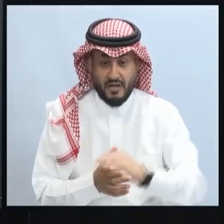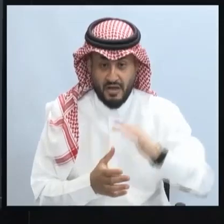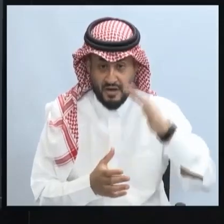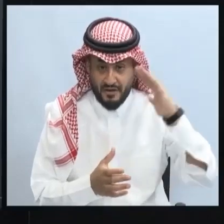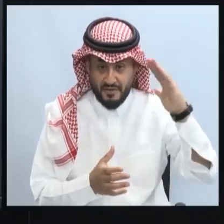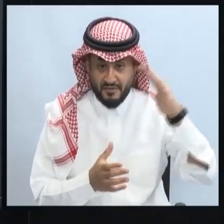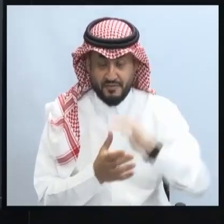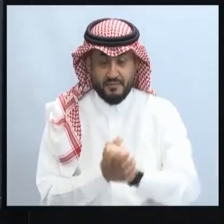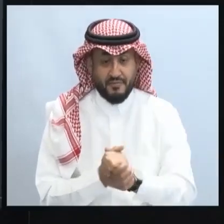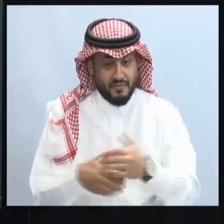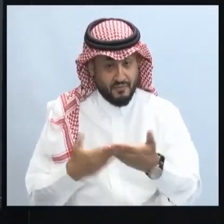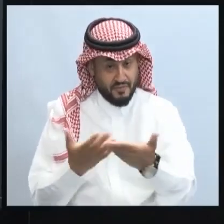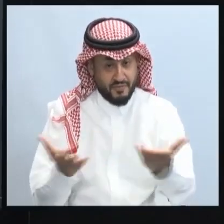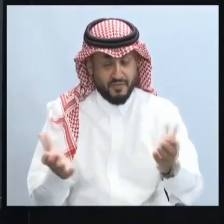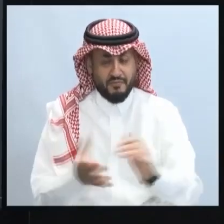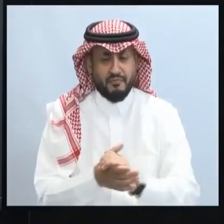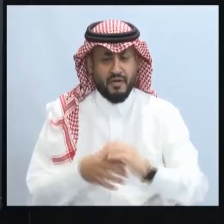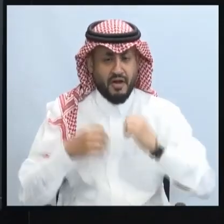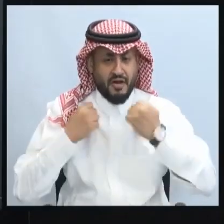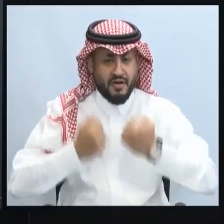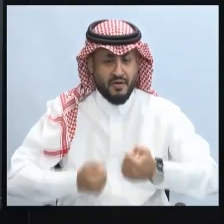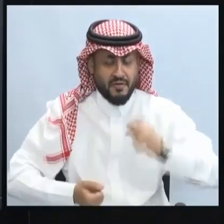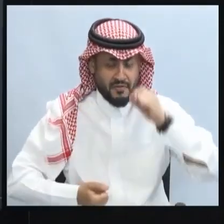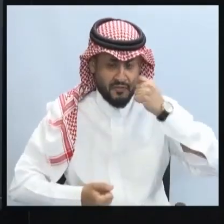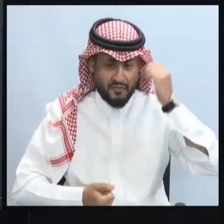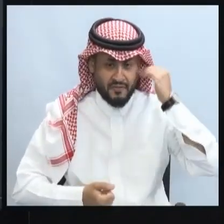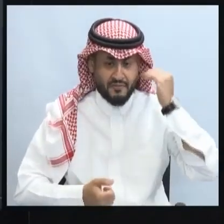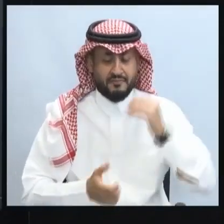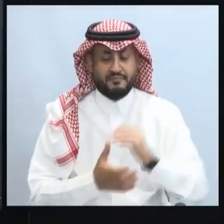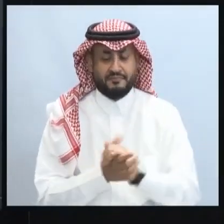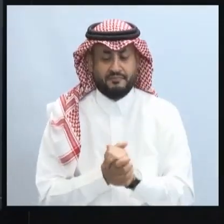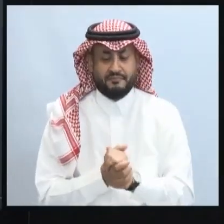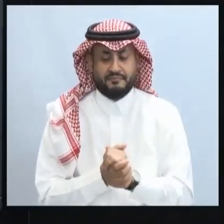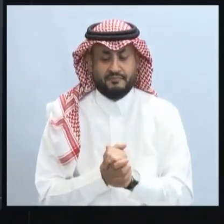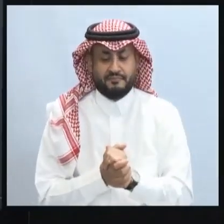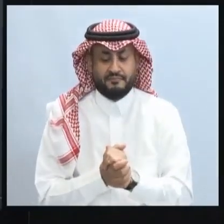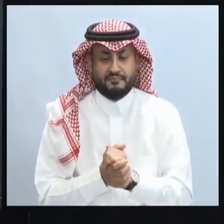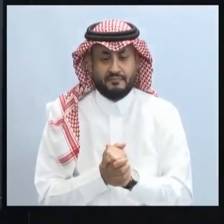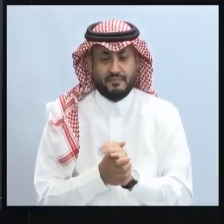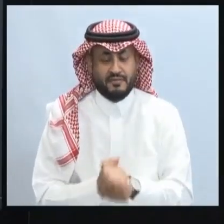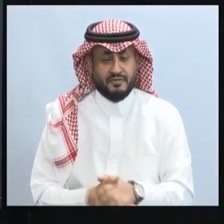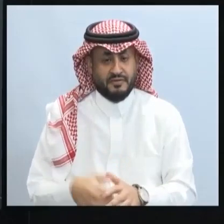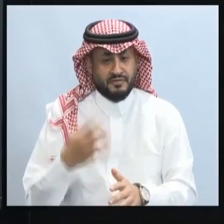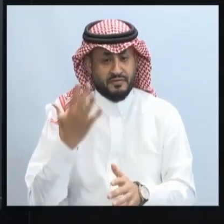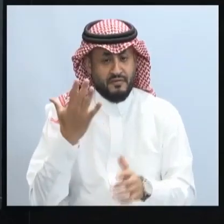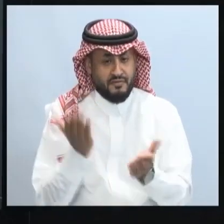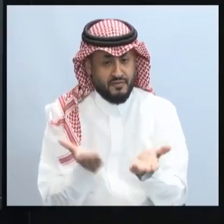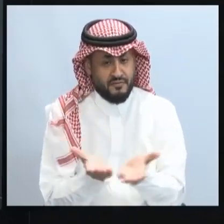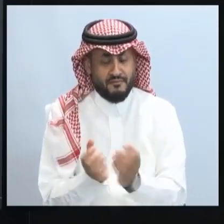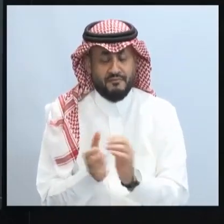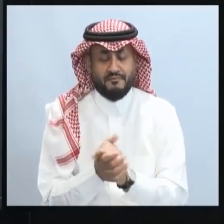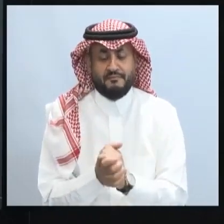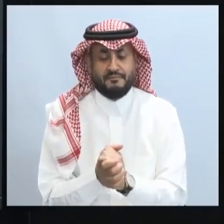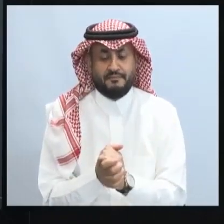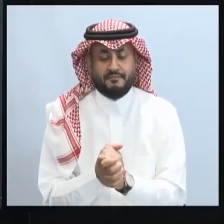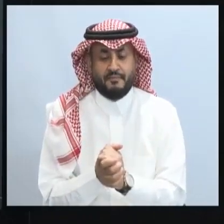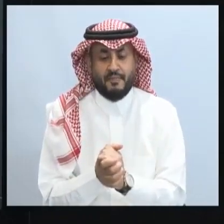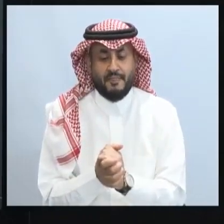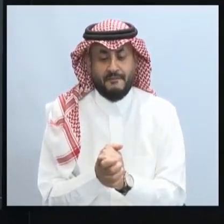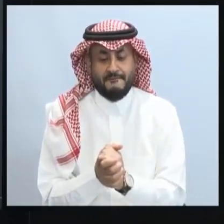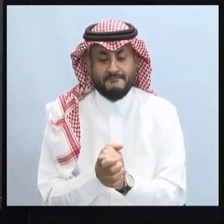وسهلا ومرحبا بابنائي وبناتي الطلاب والطالبات من ابنائي وبنات الصف الخامس